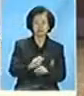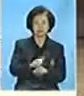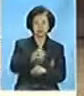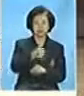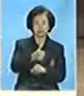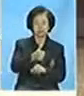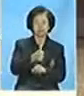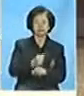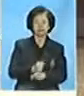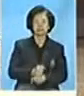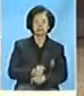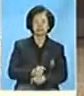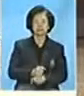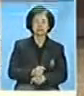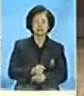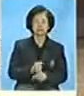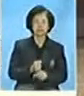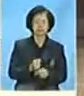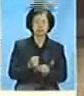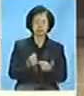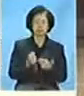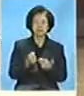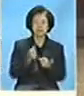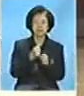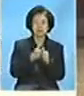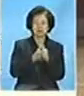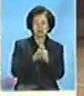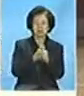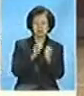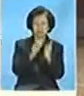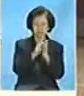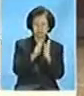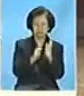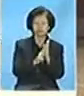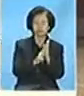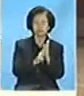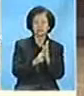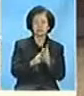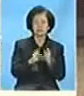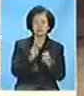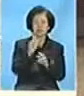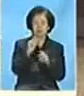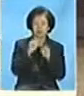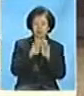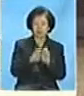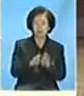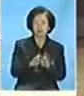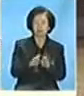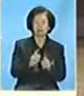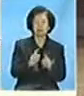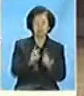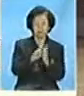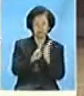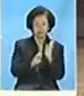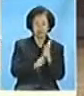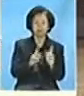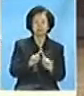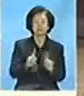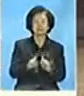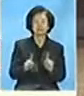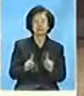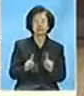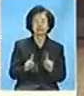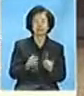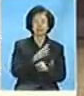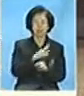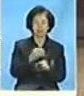ตุมีผลสอดคล้องกับข้อกฎหมายข้อบังคับระเบียบต่าง